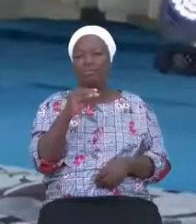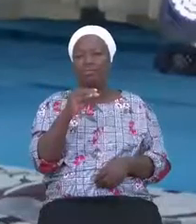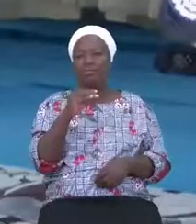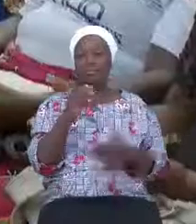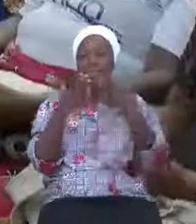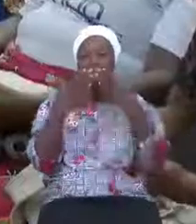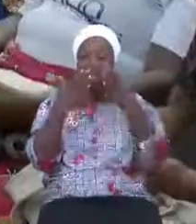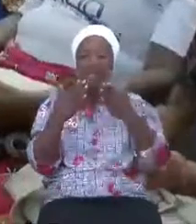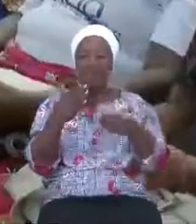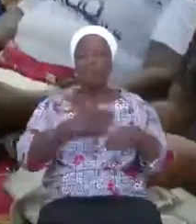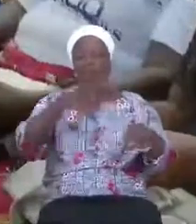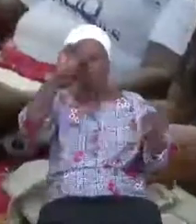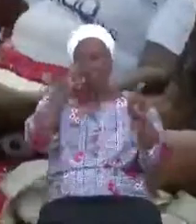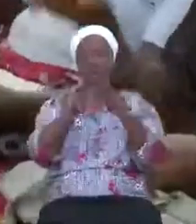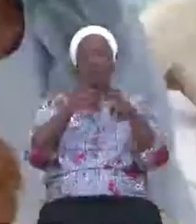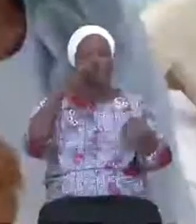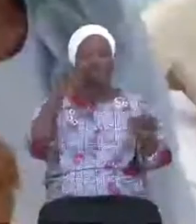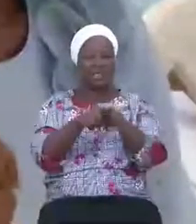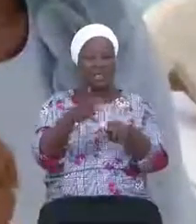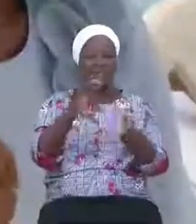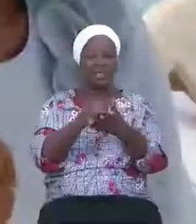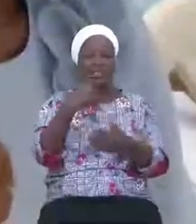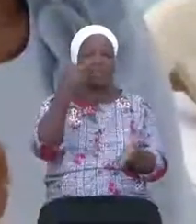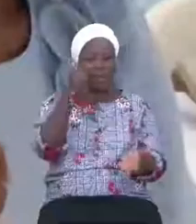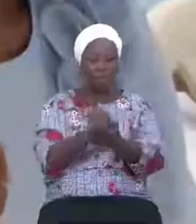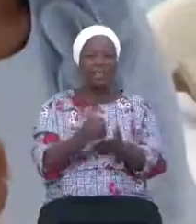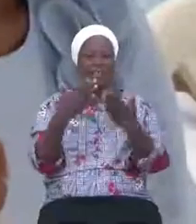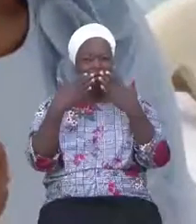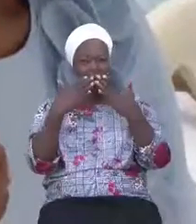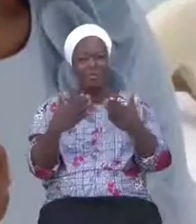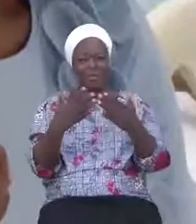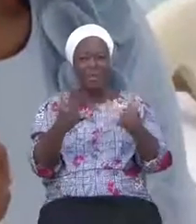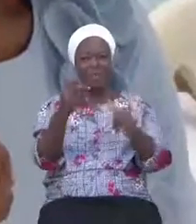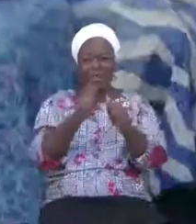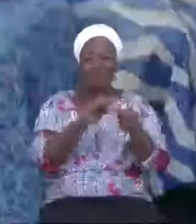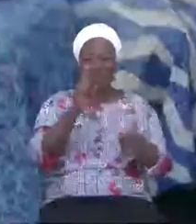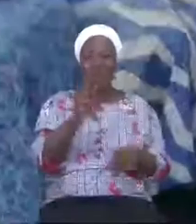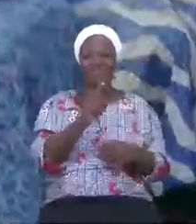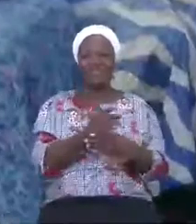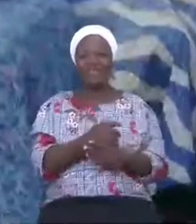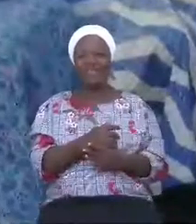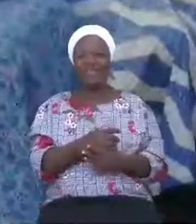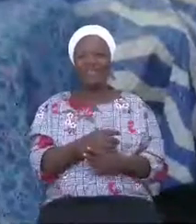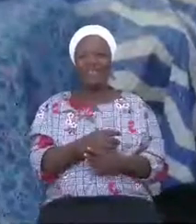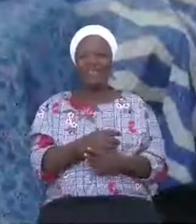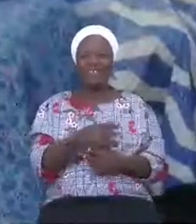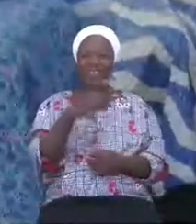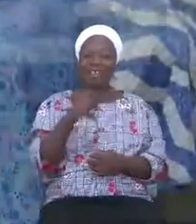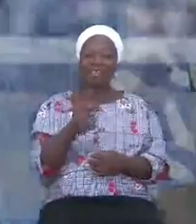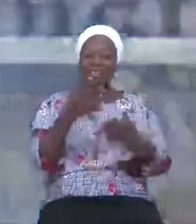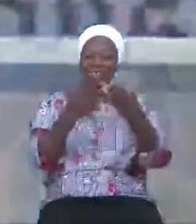Merci pour ton amen là-bas, ou ma soeur. D'accord, merci maintenant à tout le monde. La